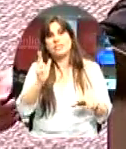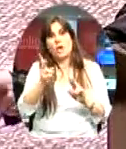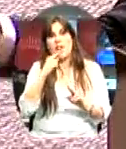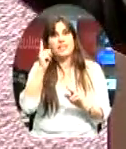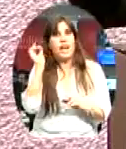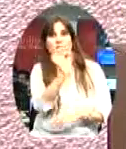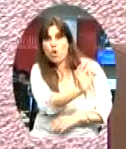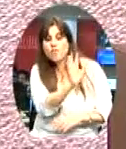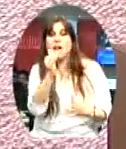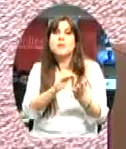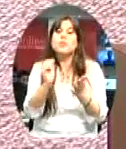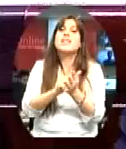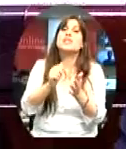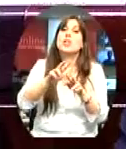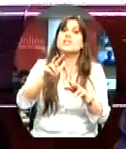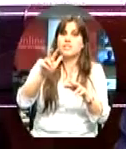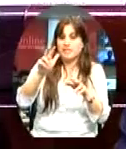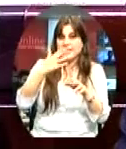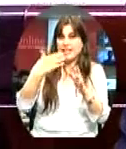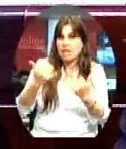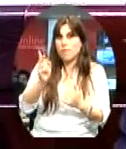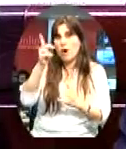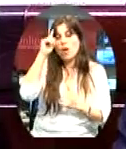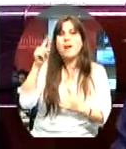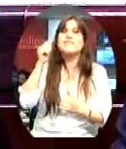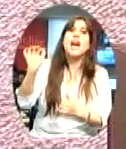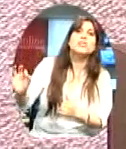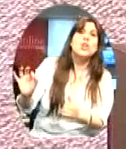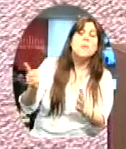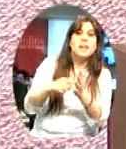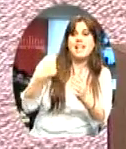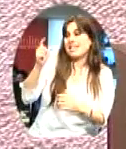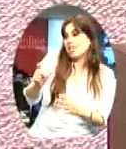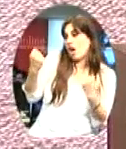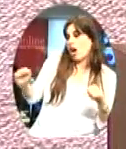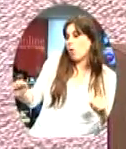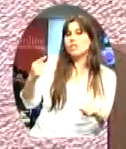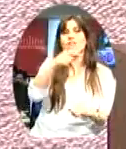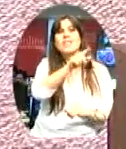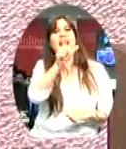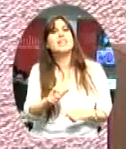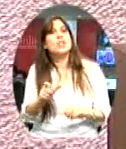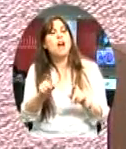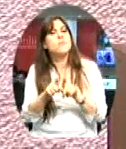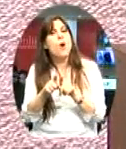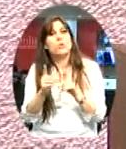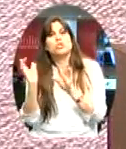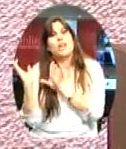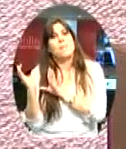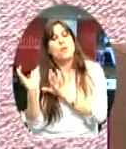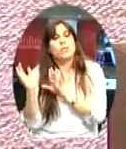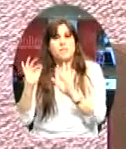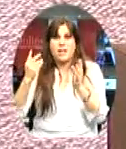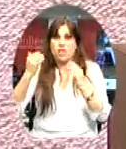וגם כדי שעיתון ישראל היום יוכל לומר את עמדתו. כי אני איש החירות ואתה איש השיעבוד. מה שיבוא היום לידי